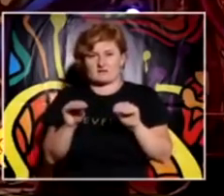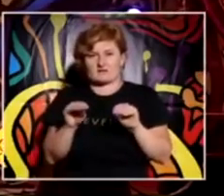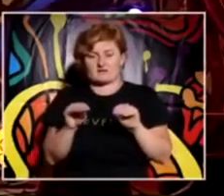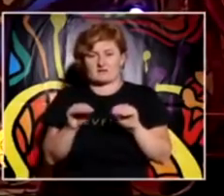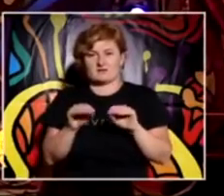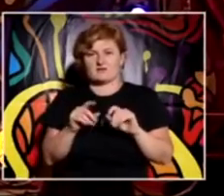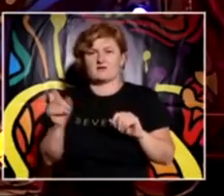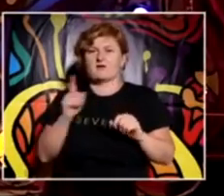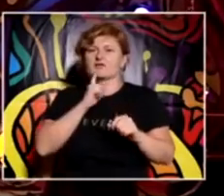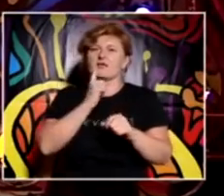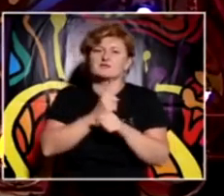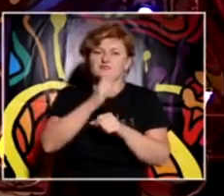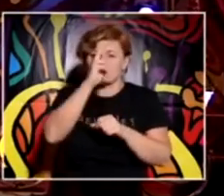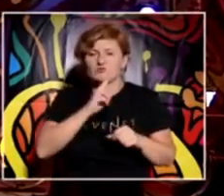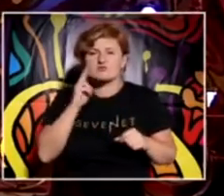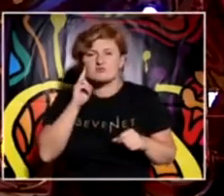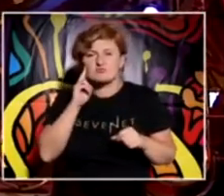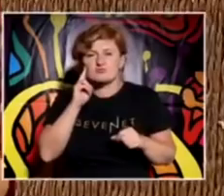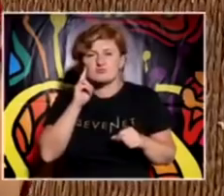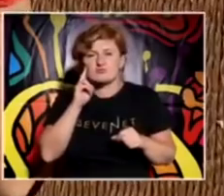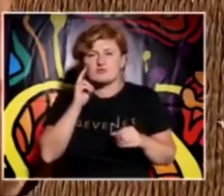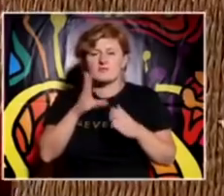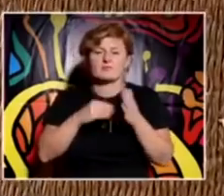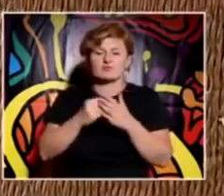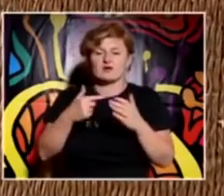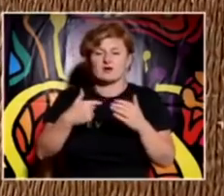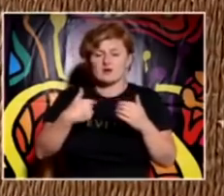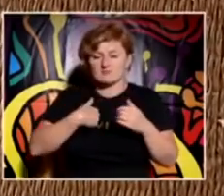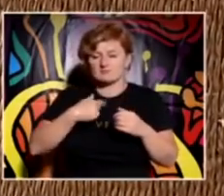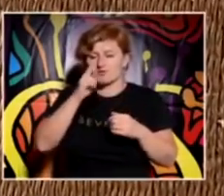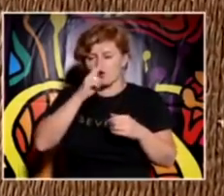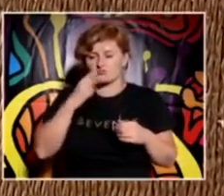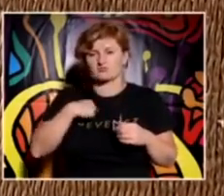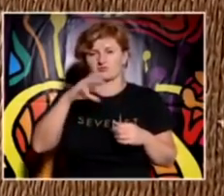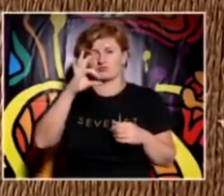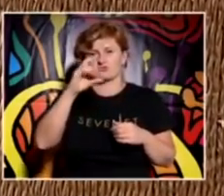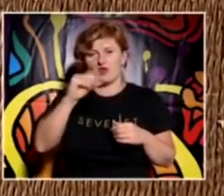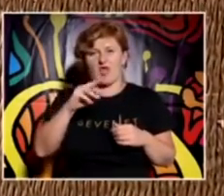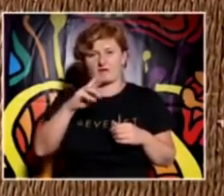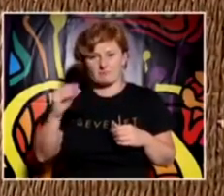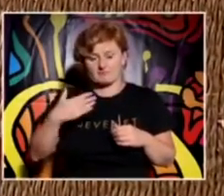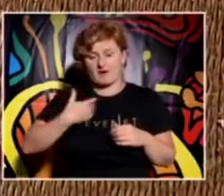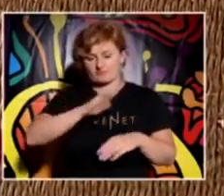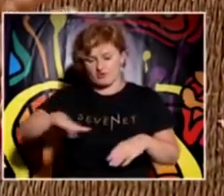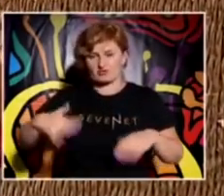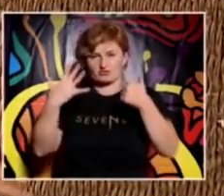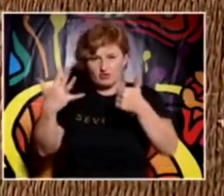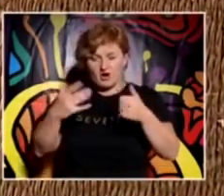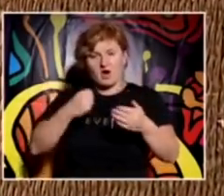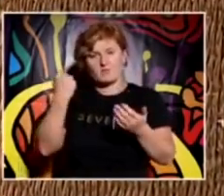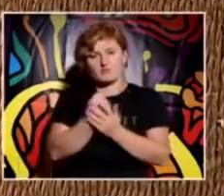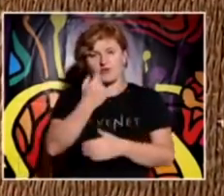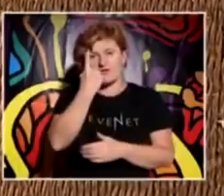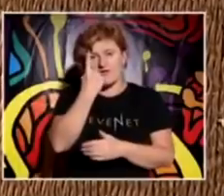To są decyzje rodziców, którzy właśnie na przykład jest szerpą i on ma 6 dzieci, on musi wybrać jedno dziecko, które puści do szkoły, nie